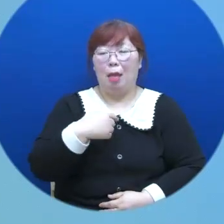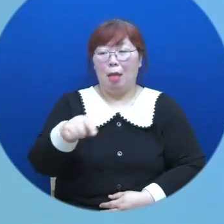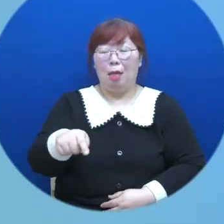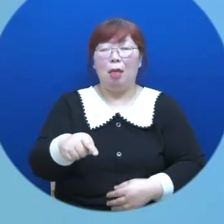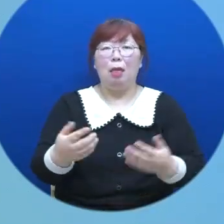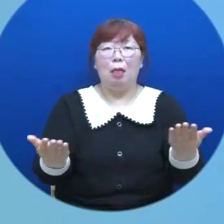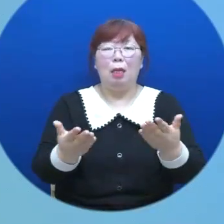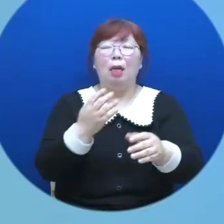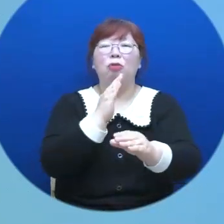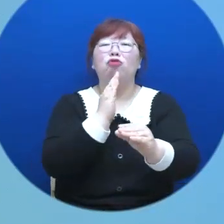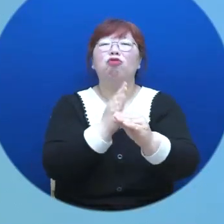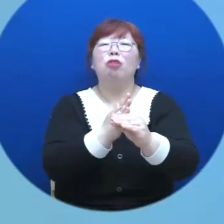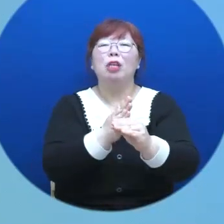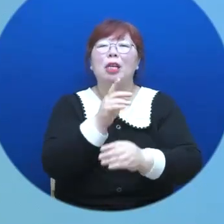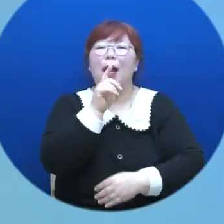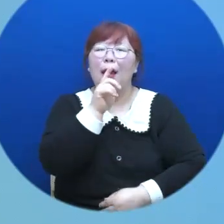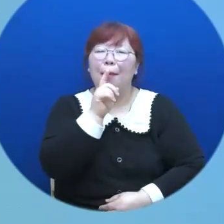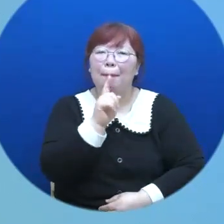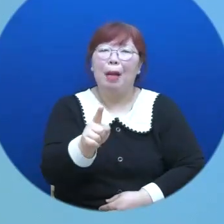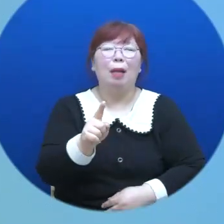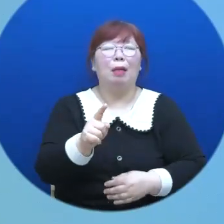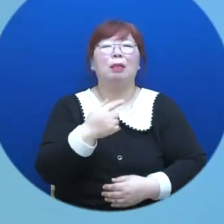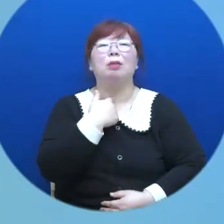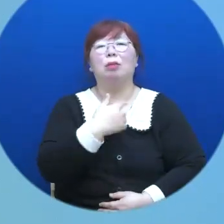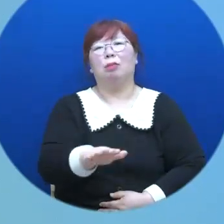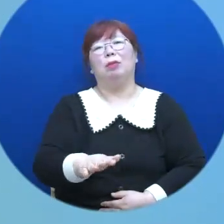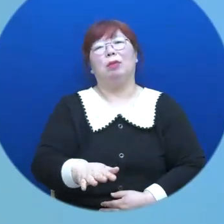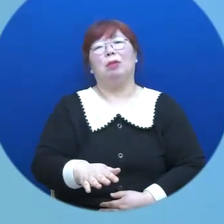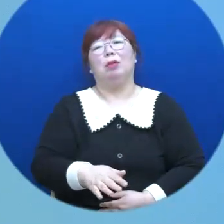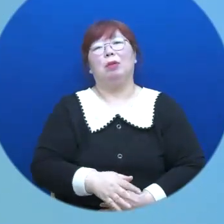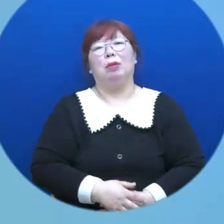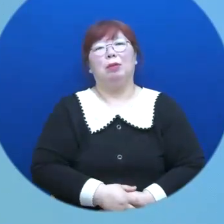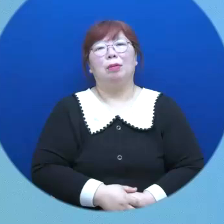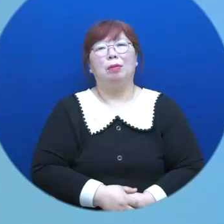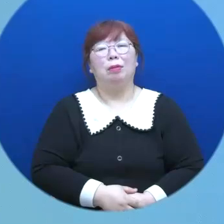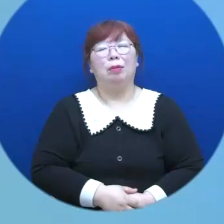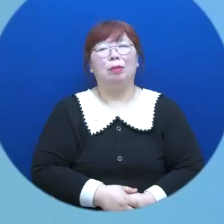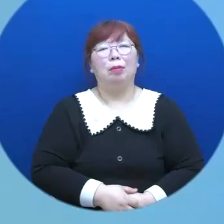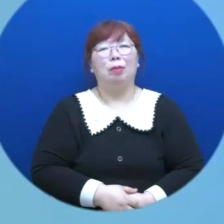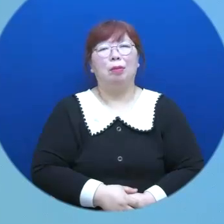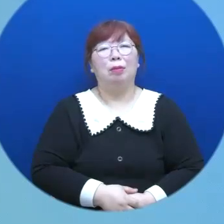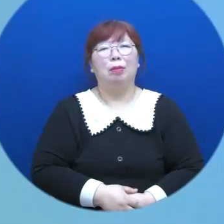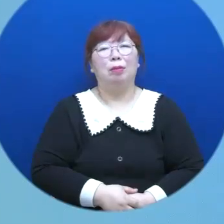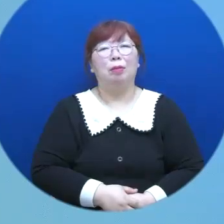하고 있다라고 말씀하고 있는 것은 한 곳도 없어요.